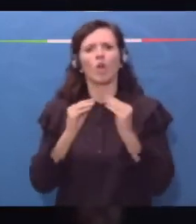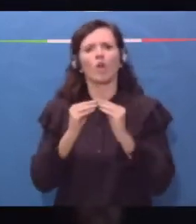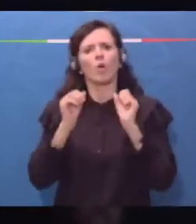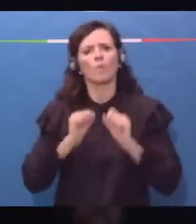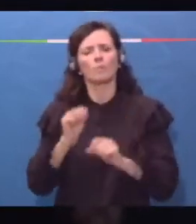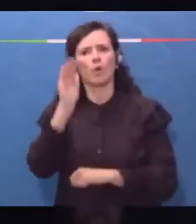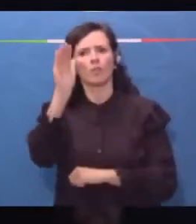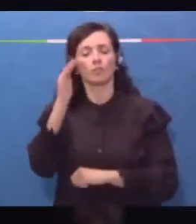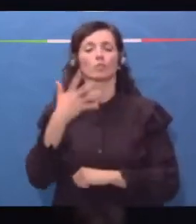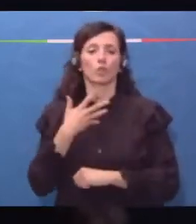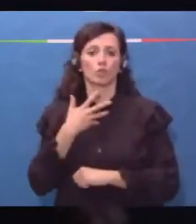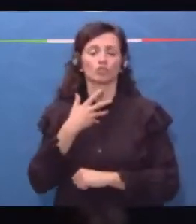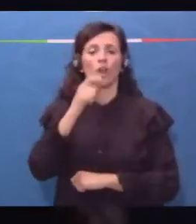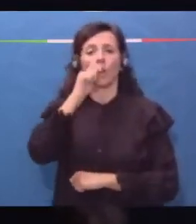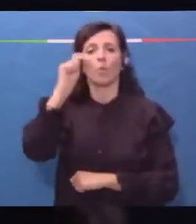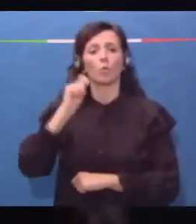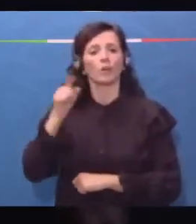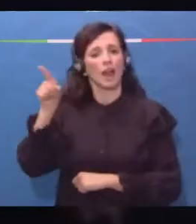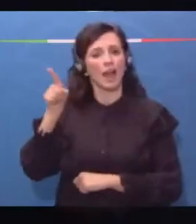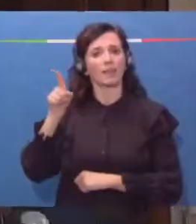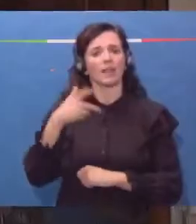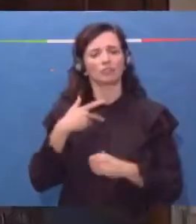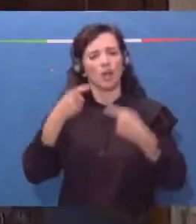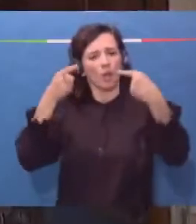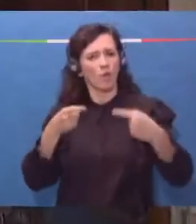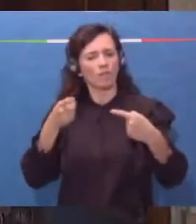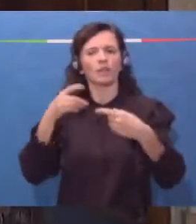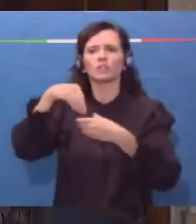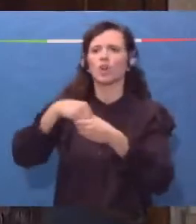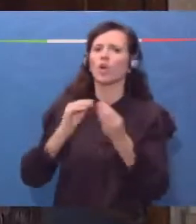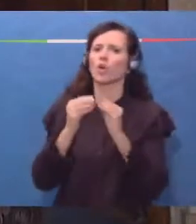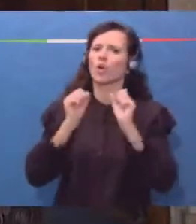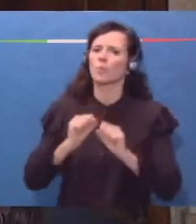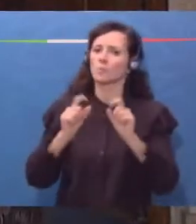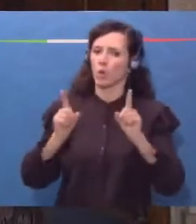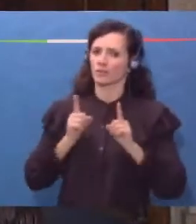conflitti come in Ucraina? Grazie.